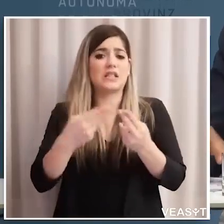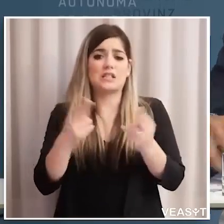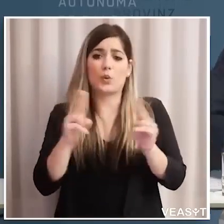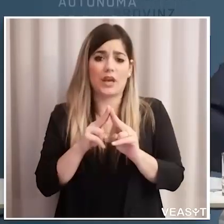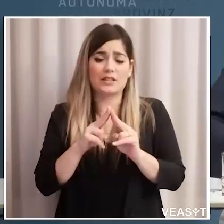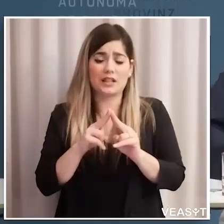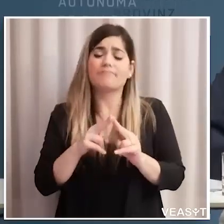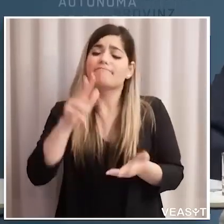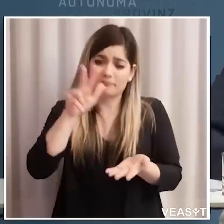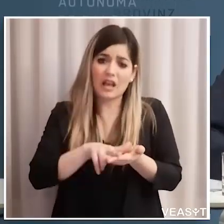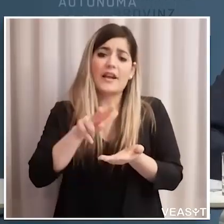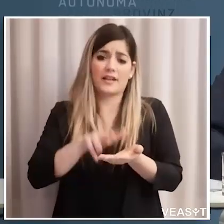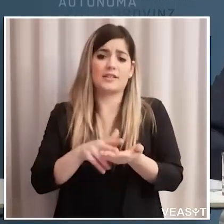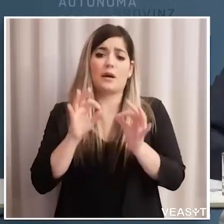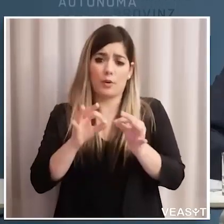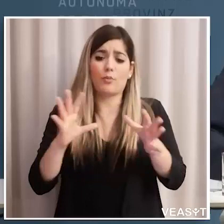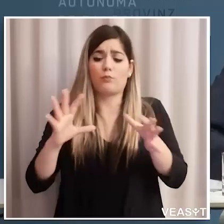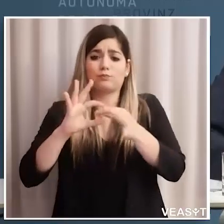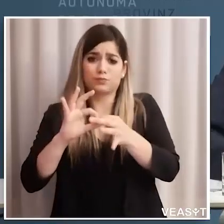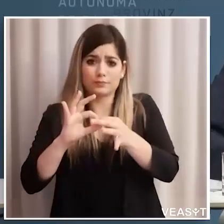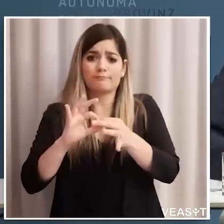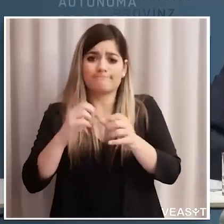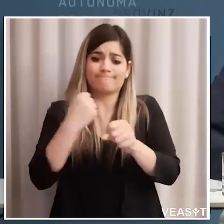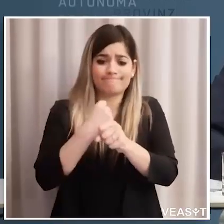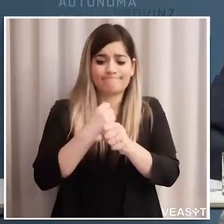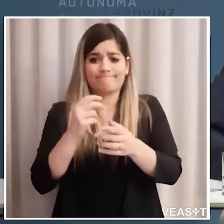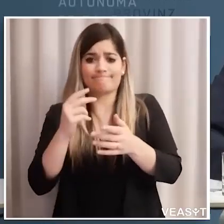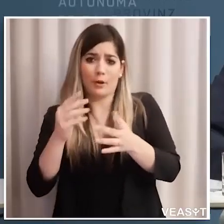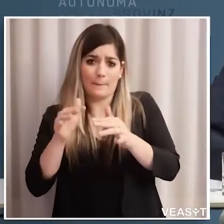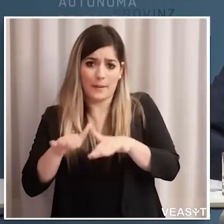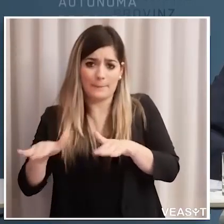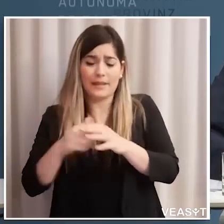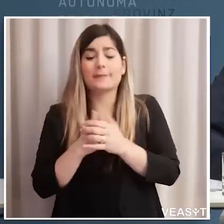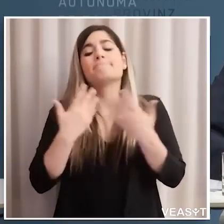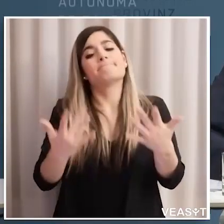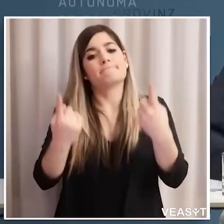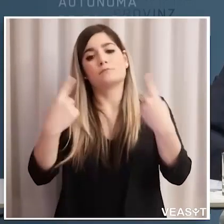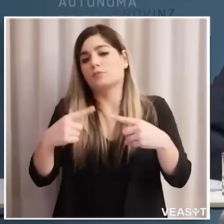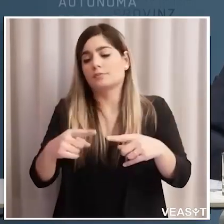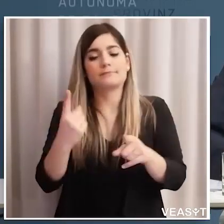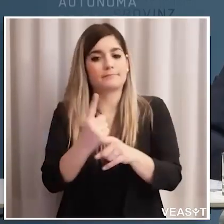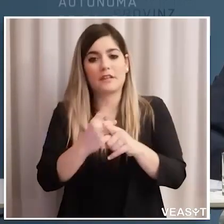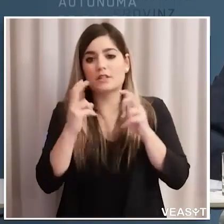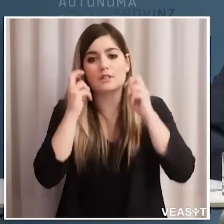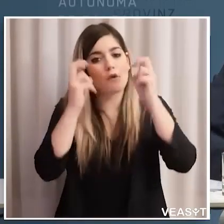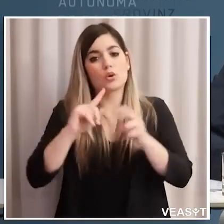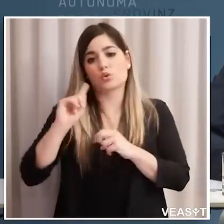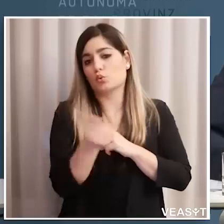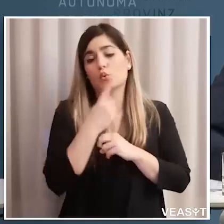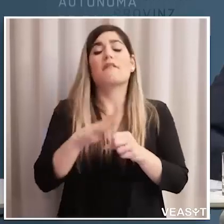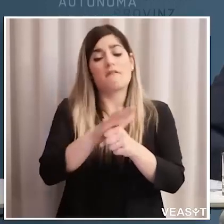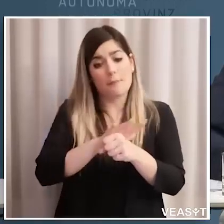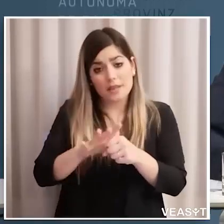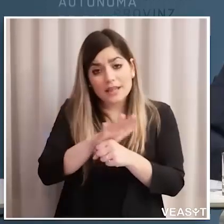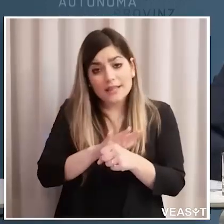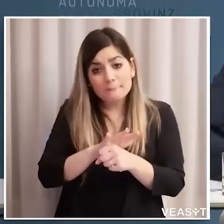anche poter garantire poi la conciliabilità, e perciò questo richiederà uno sforzo di noi tutti, delle famiglie